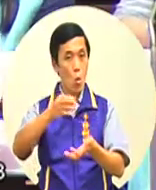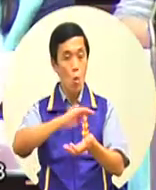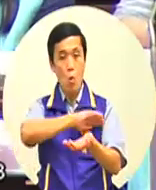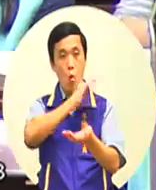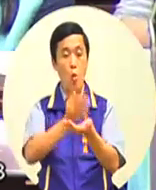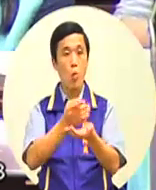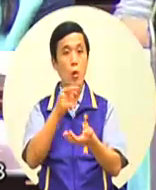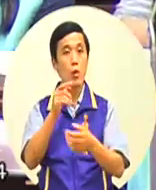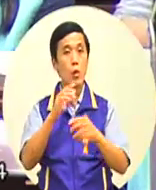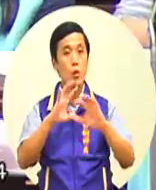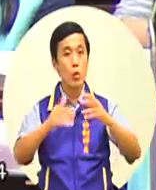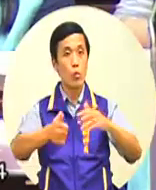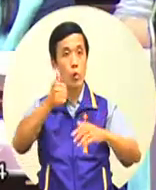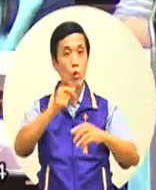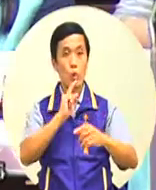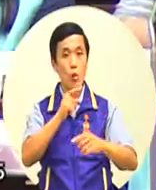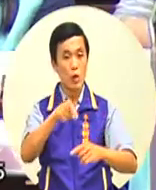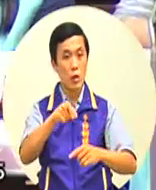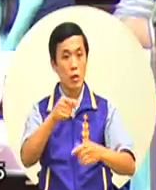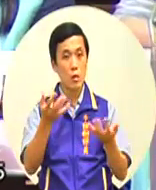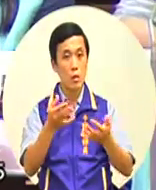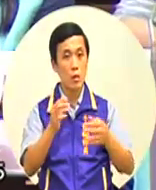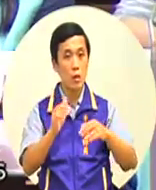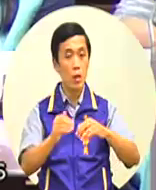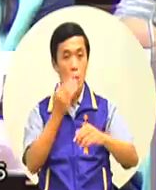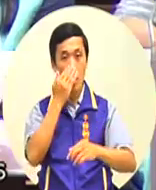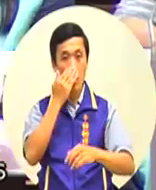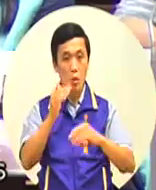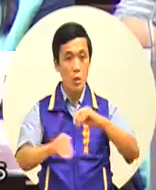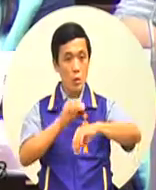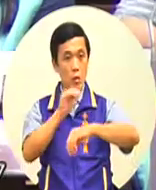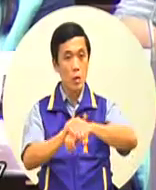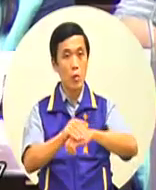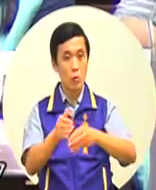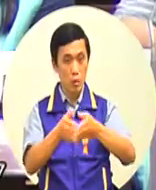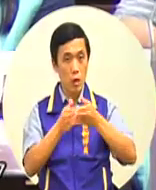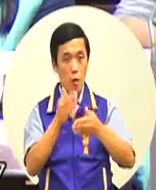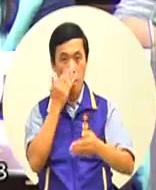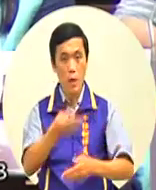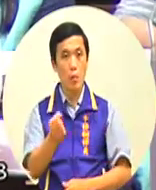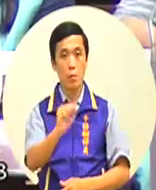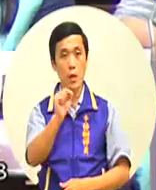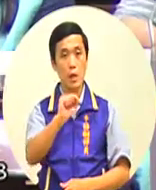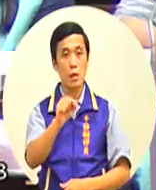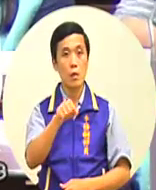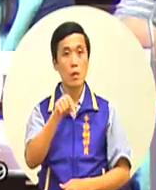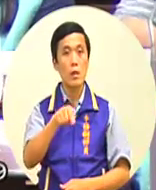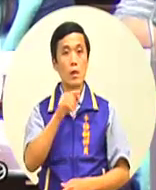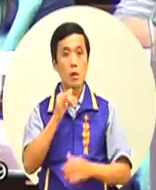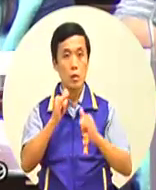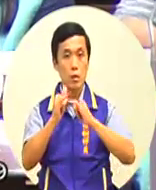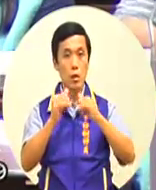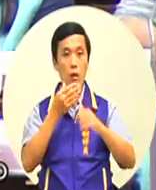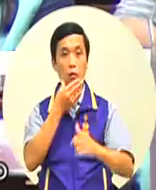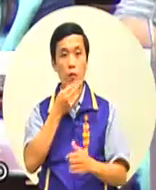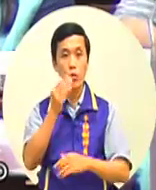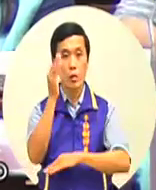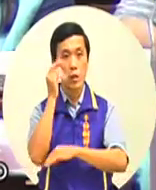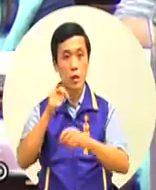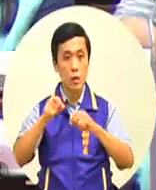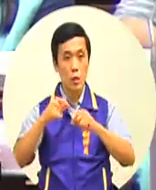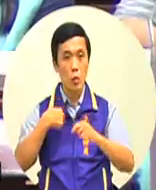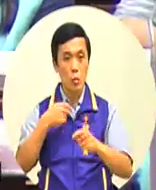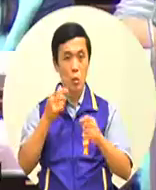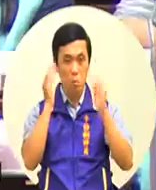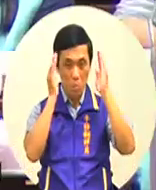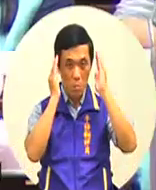是只能够成功不能失败，这样子的一个重要的一个新的社福的政策，我们是非常严阵以待